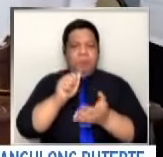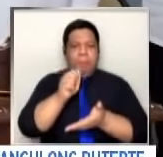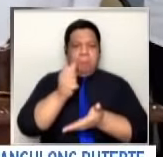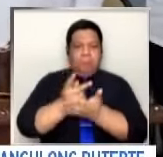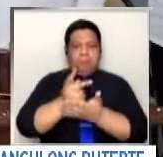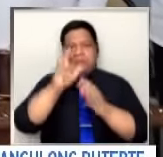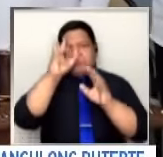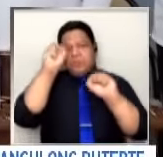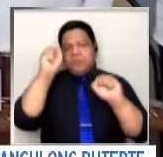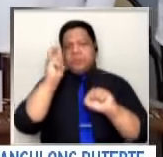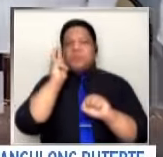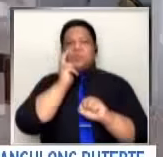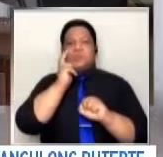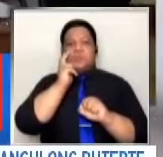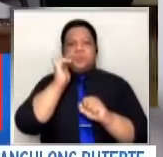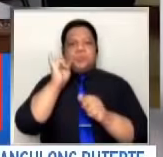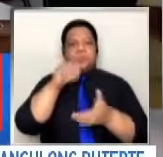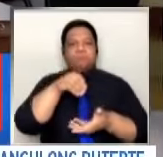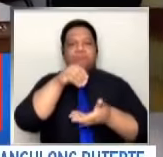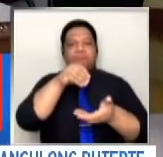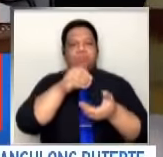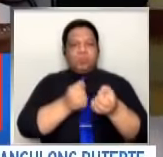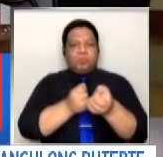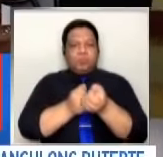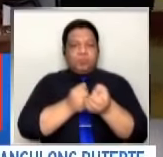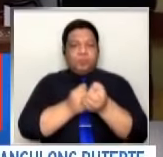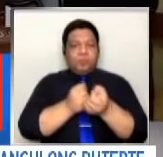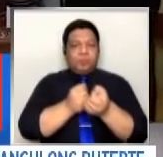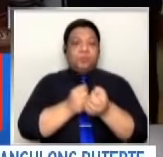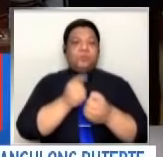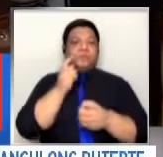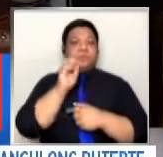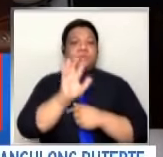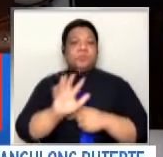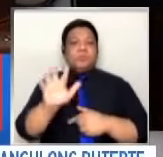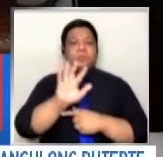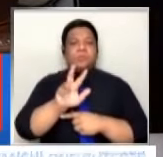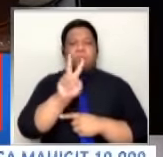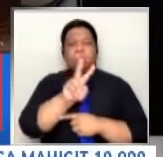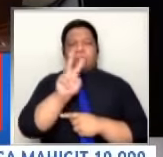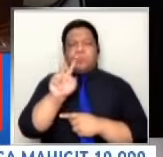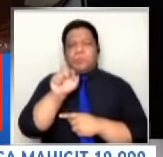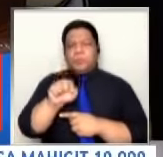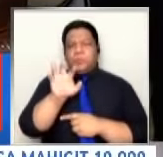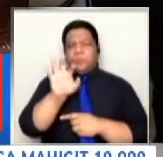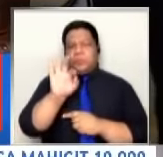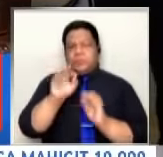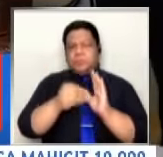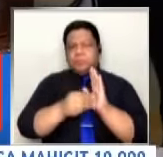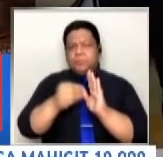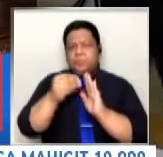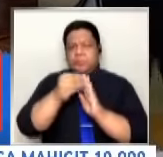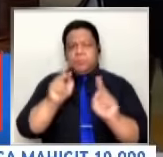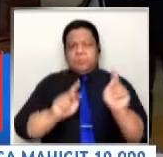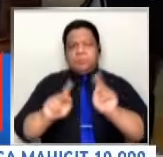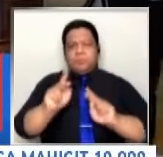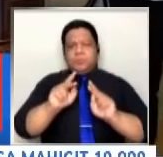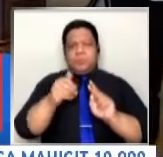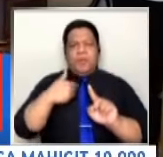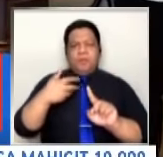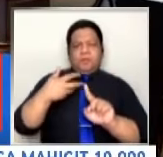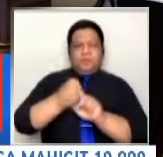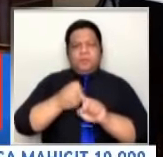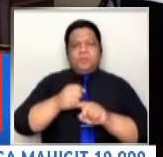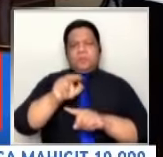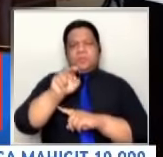Talk to the Nation address kagabi. Para yan sa tinatayang 22.9 million na benepisyaryong apektado ng Enhanced Community Quarantine o